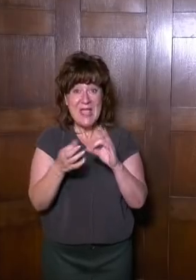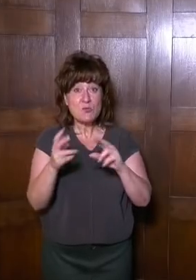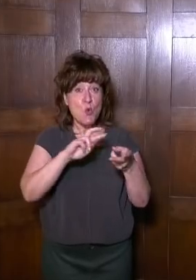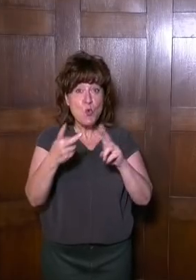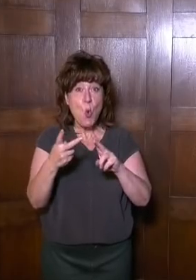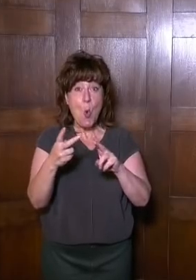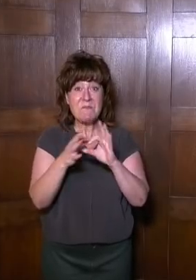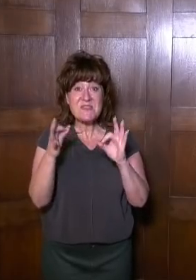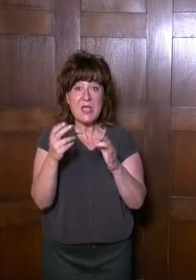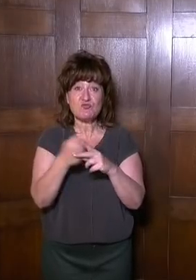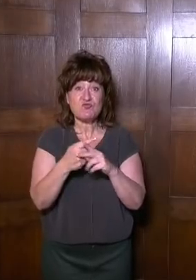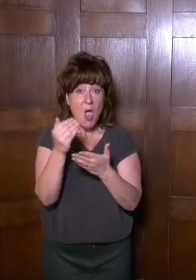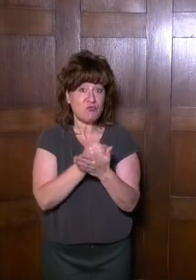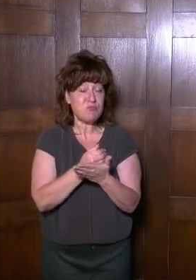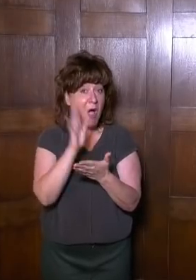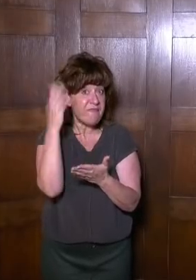Signal.